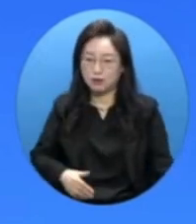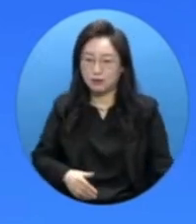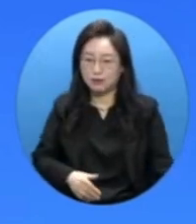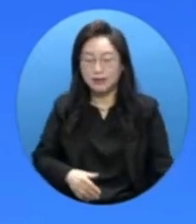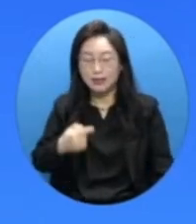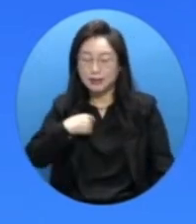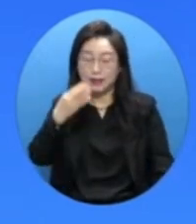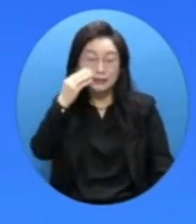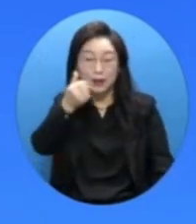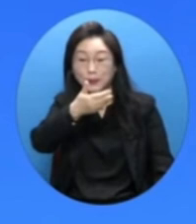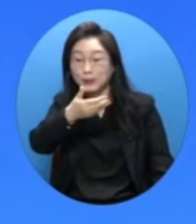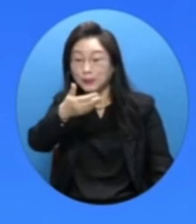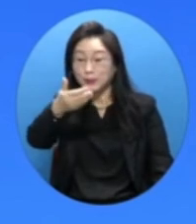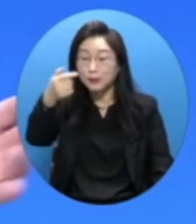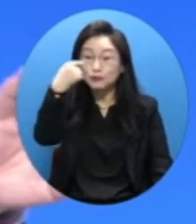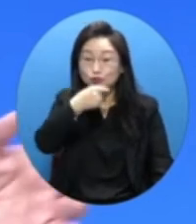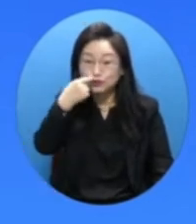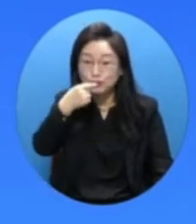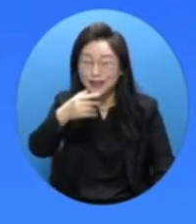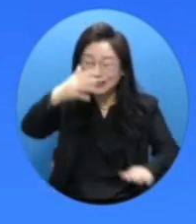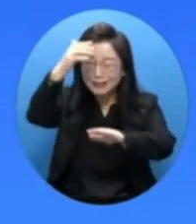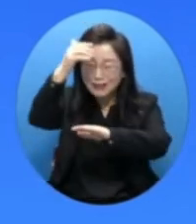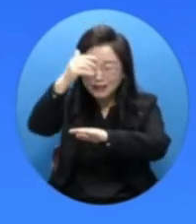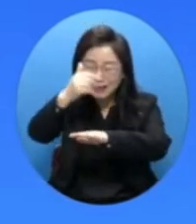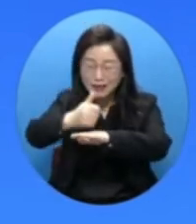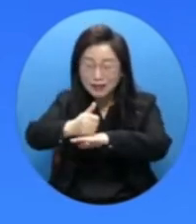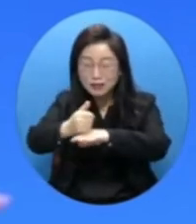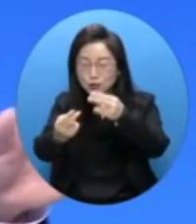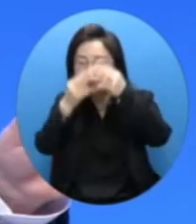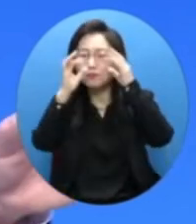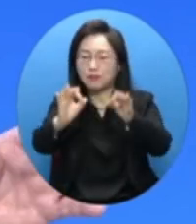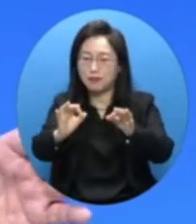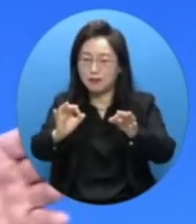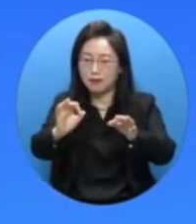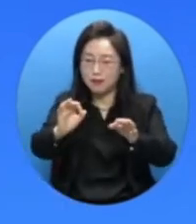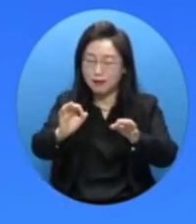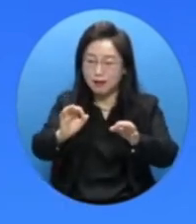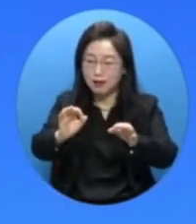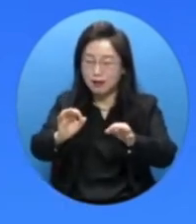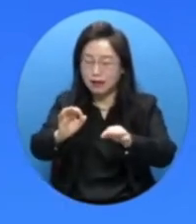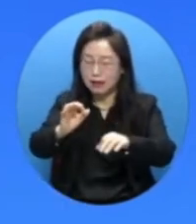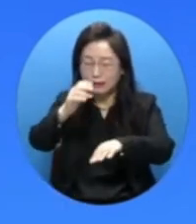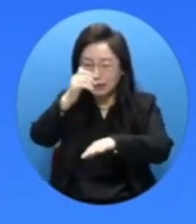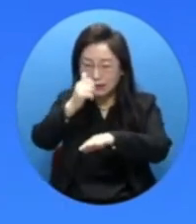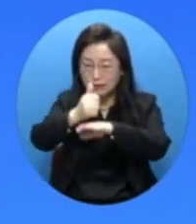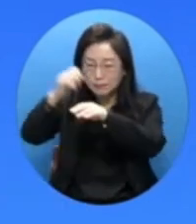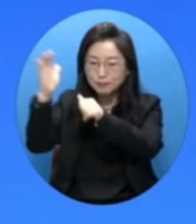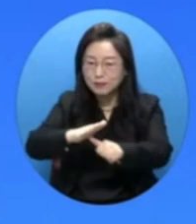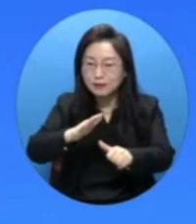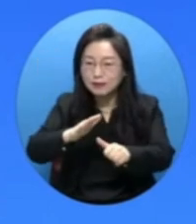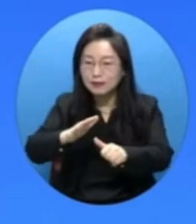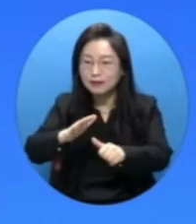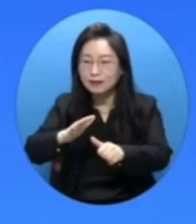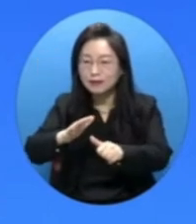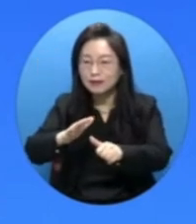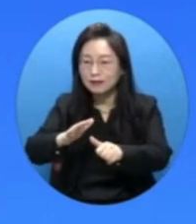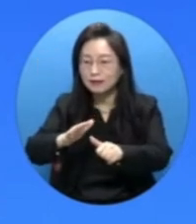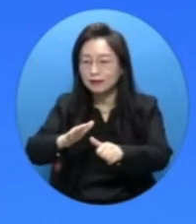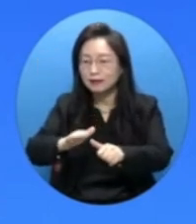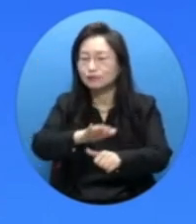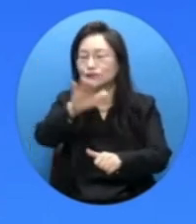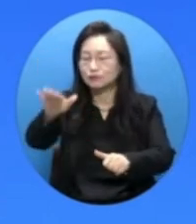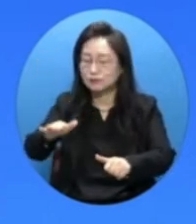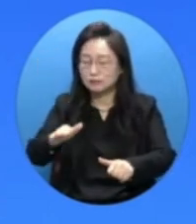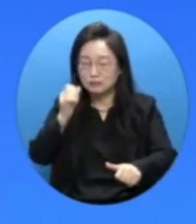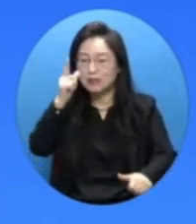잘 되는 것 같아도 먼 훗날 뒤를 돌아보면 그런 다 인생의 경주에서 도태되어 있는 모습을 우리가 볼 수가 있는